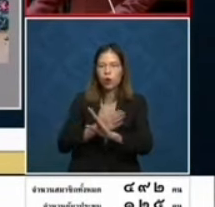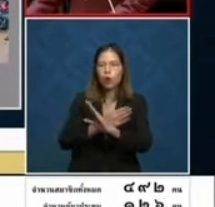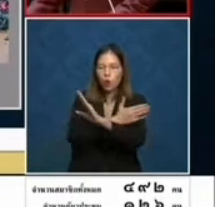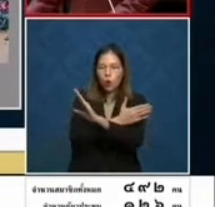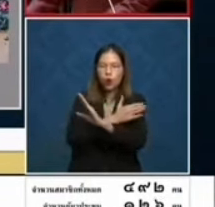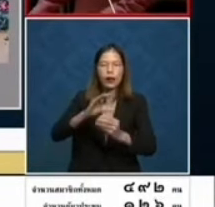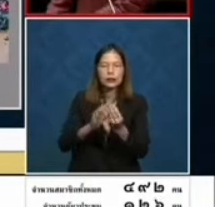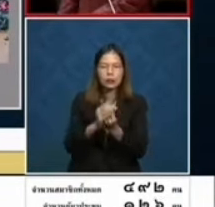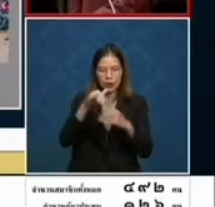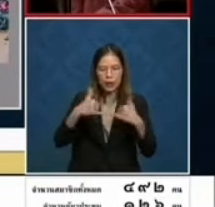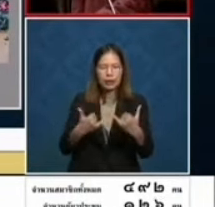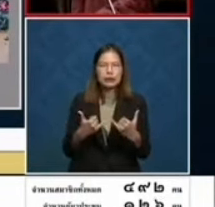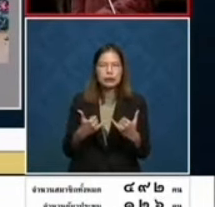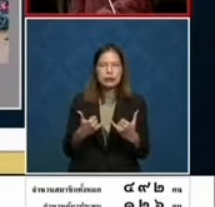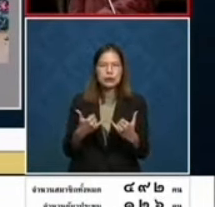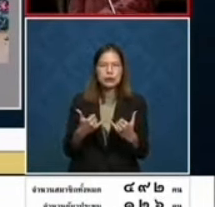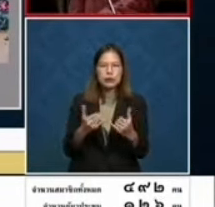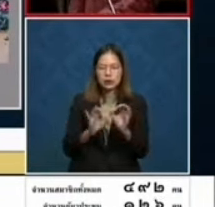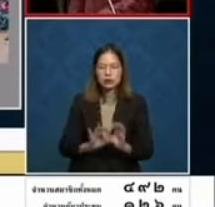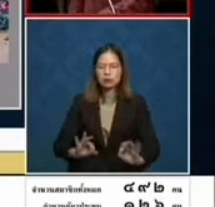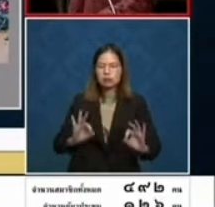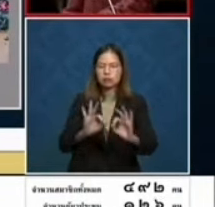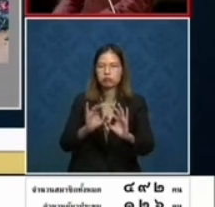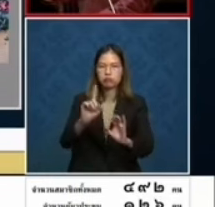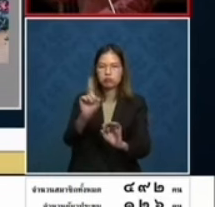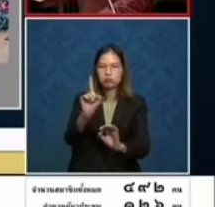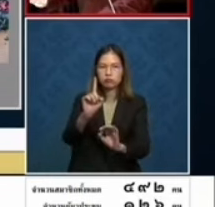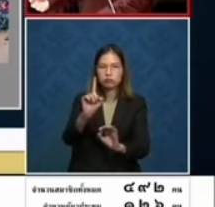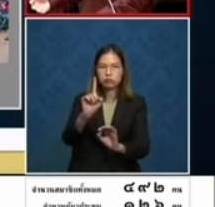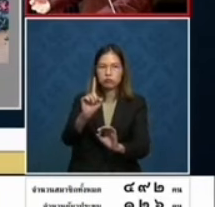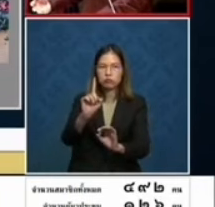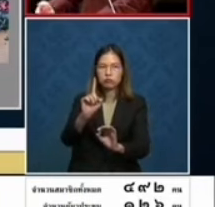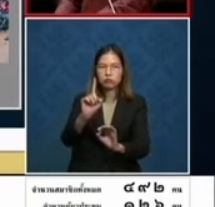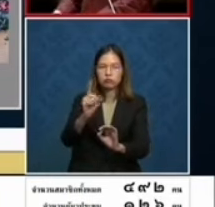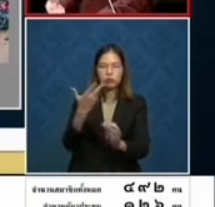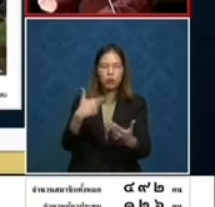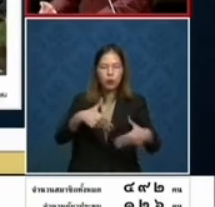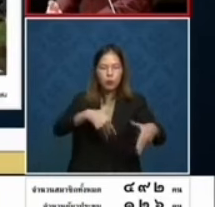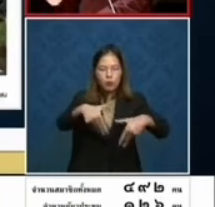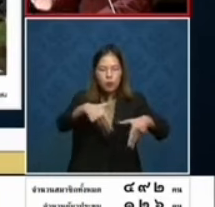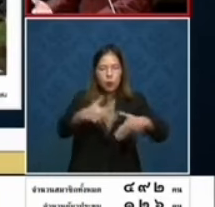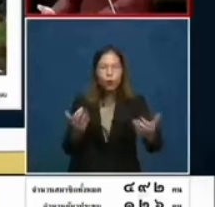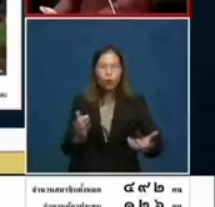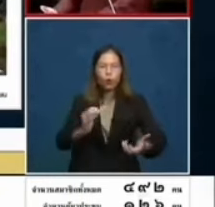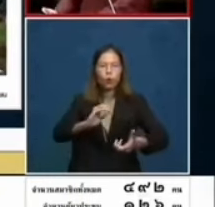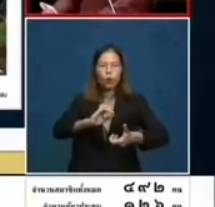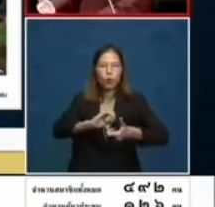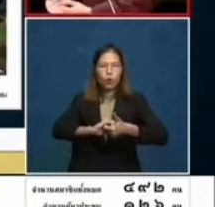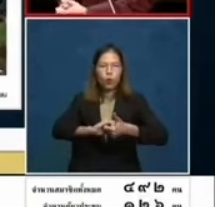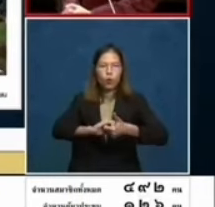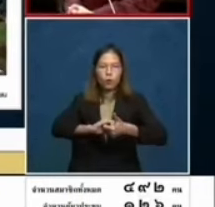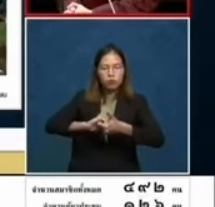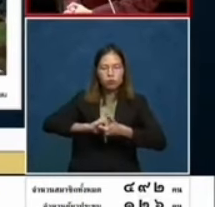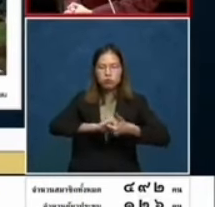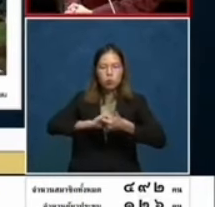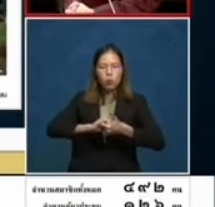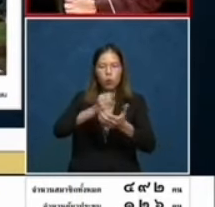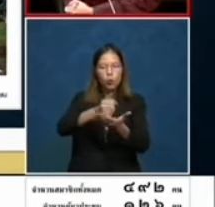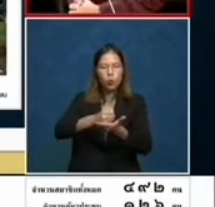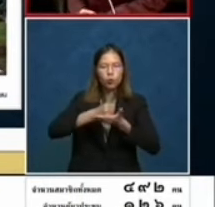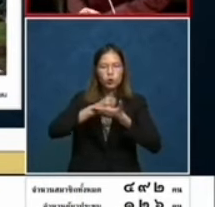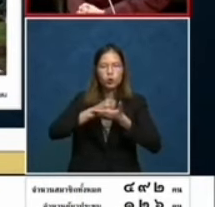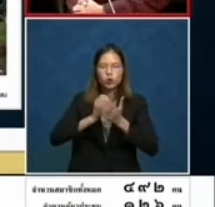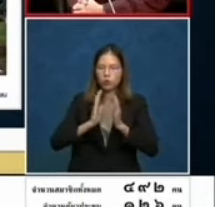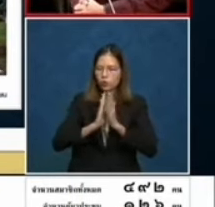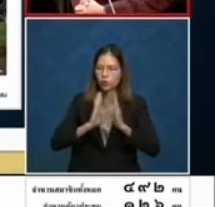สัปดาห์ที่ผ่านมาที่สำคัญผมได้เห็นาพลังของภาคประชาชนที่ร่วมมือร่วมใจกันในการช่วยเหลือกัน